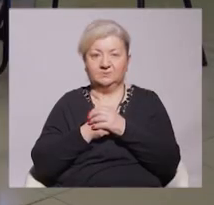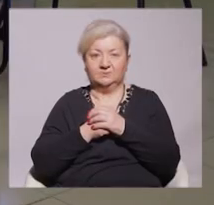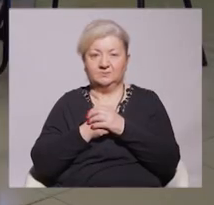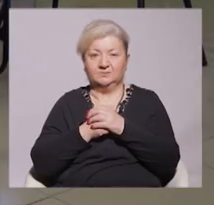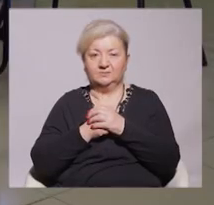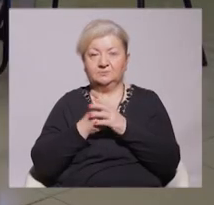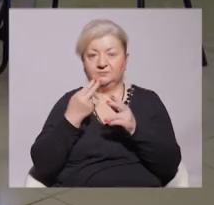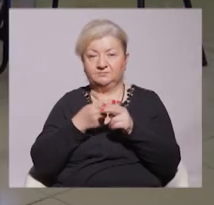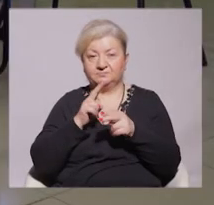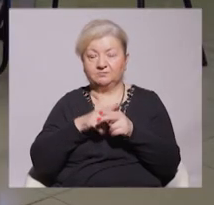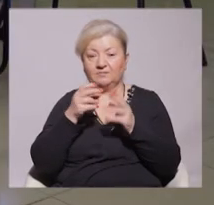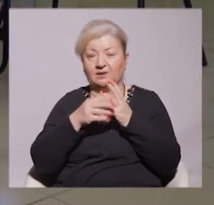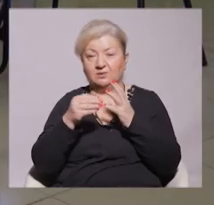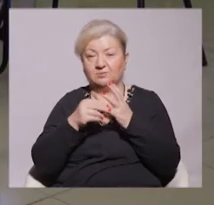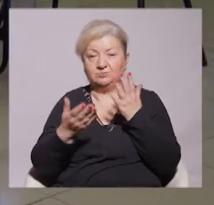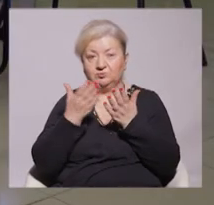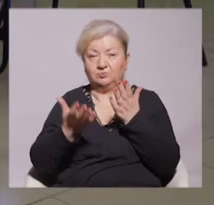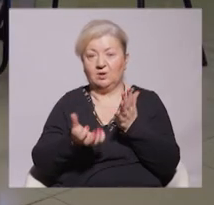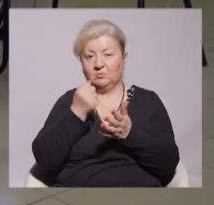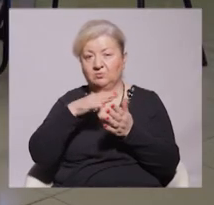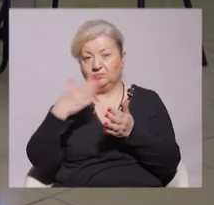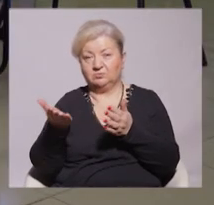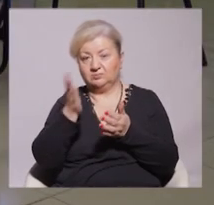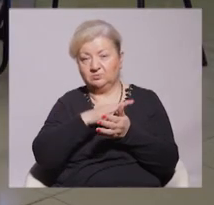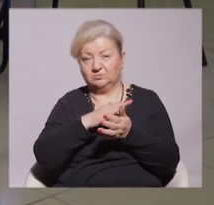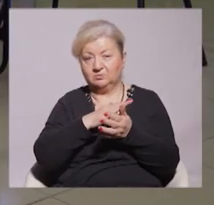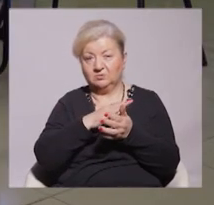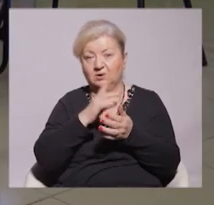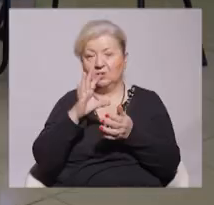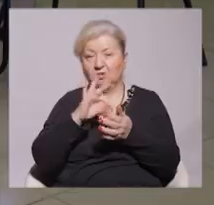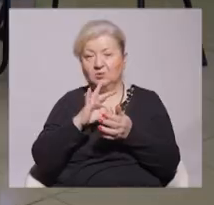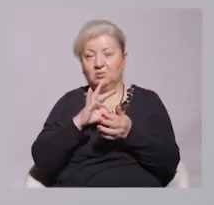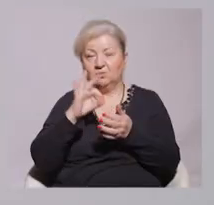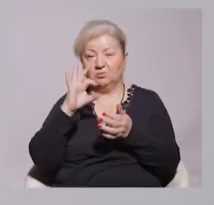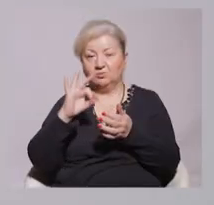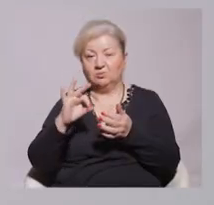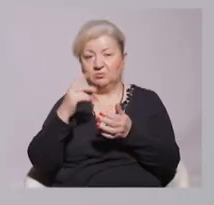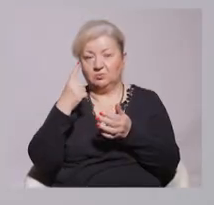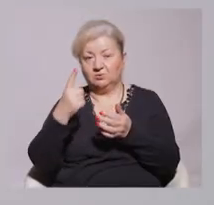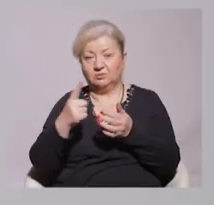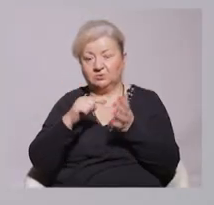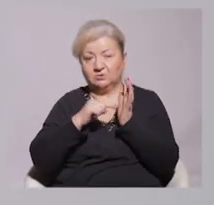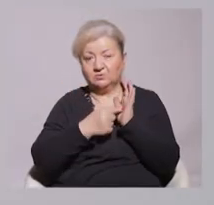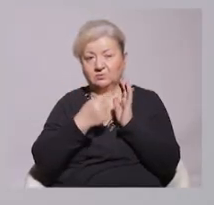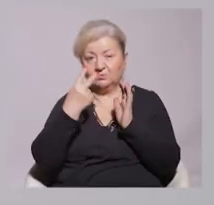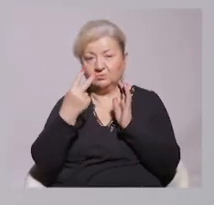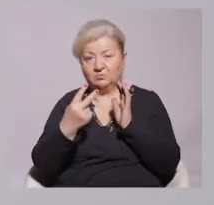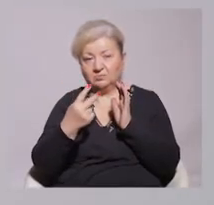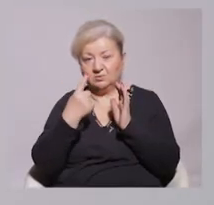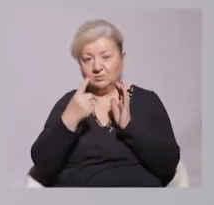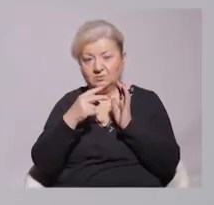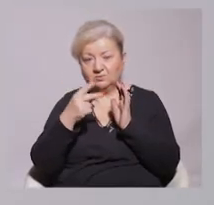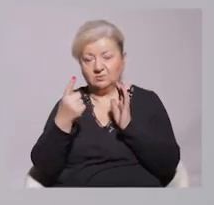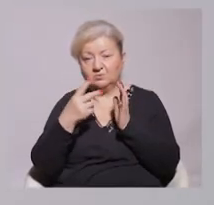4. ხო? აქედან ფეს თუ ამოიღებთ ორივე მხრიდან გამოვა რომ 0,0,1 გამრავლებული v-ზე უდრის